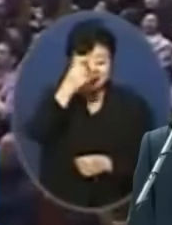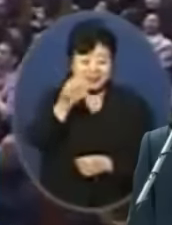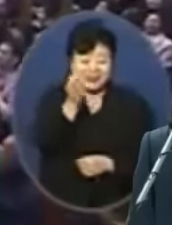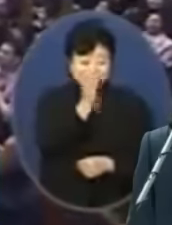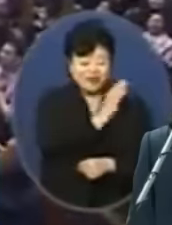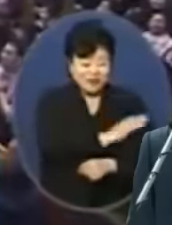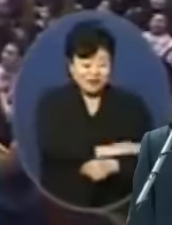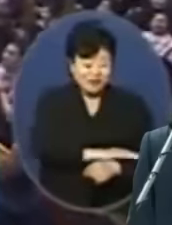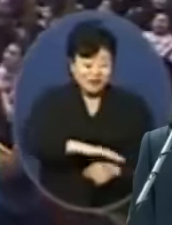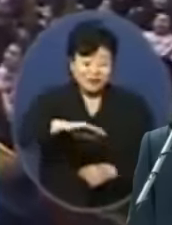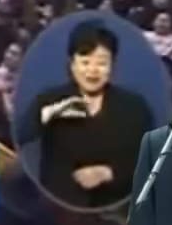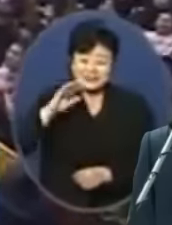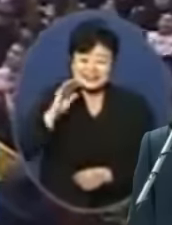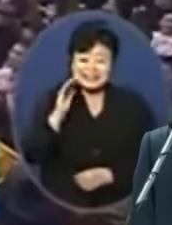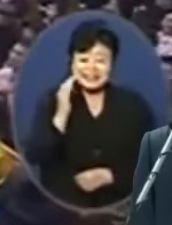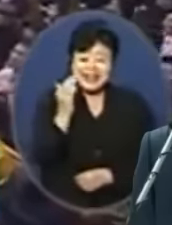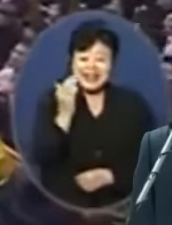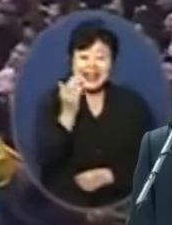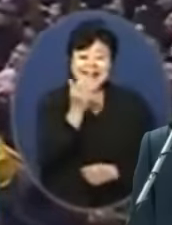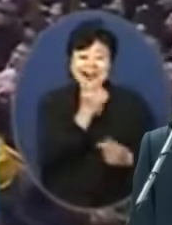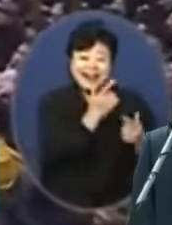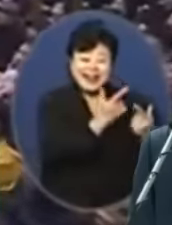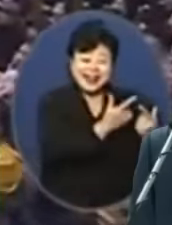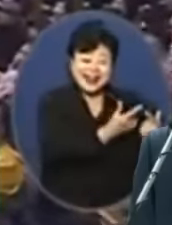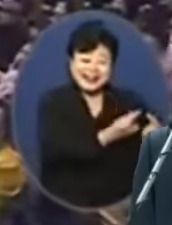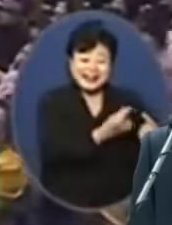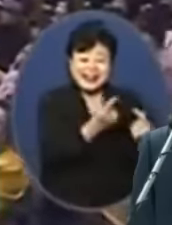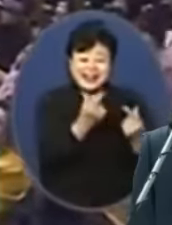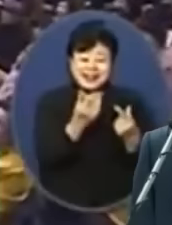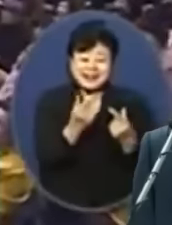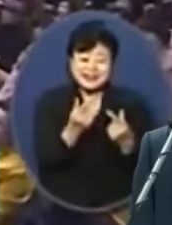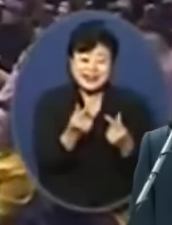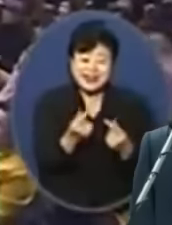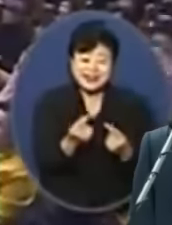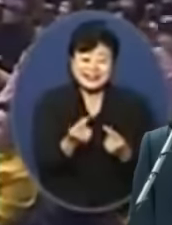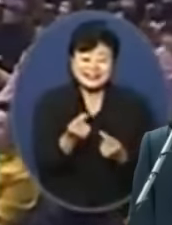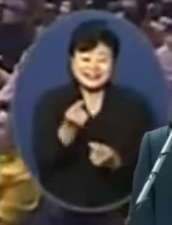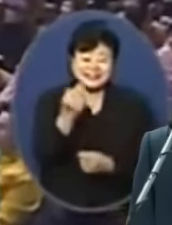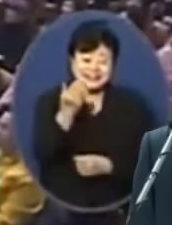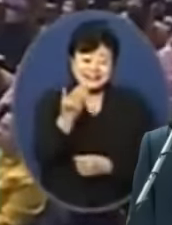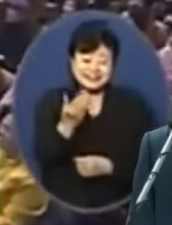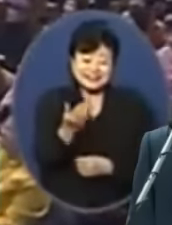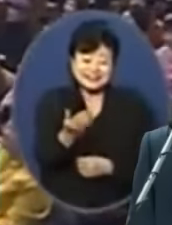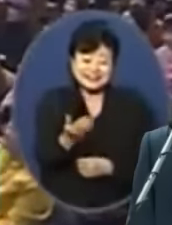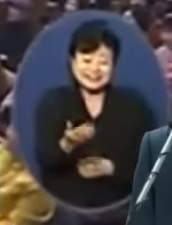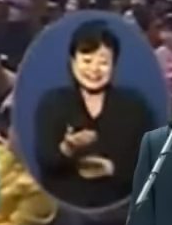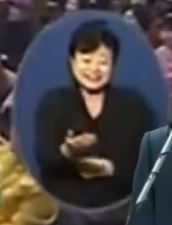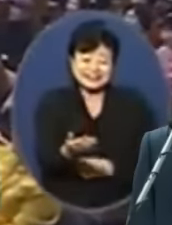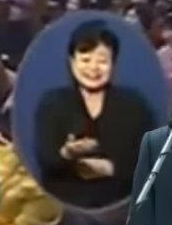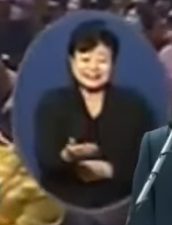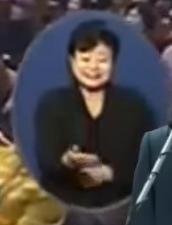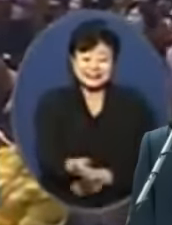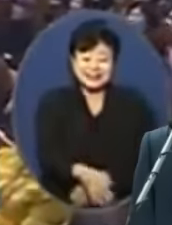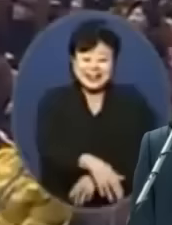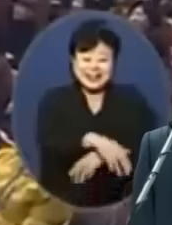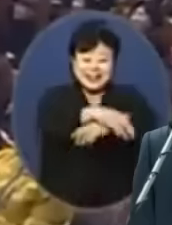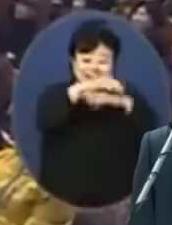내 영혼이 잘 됨같이